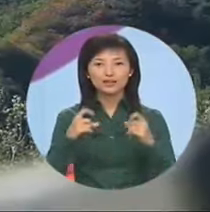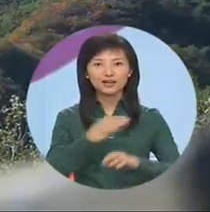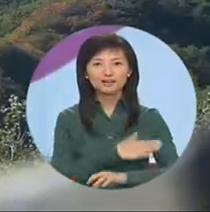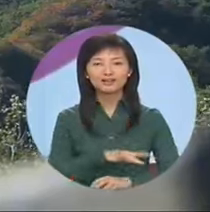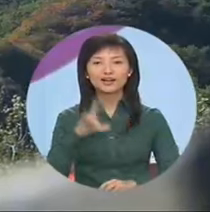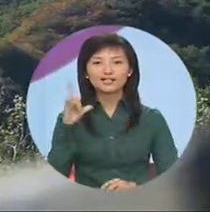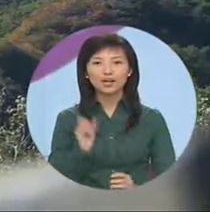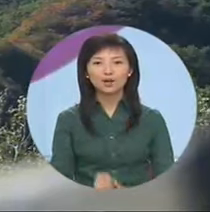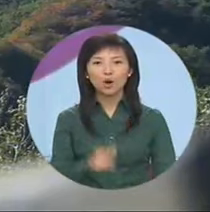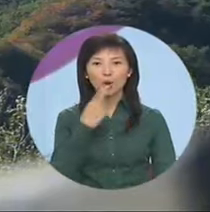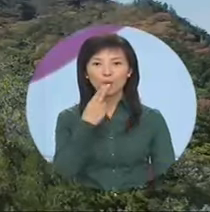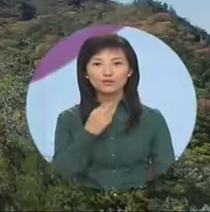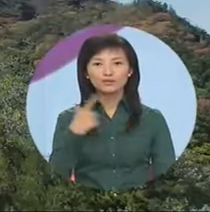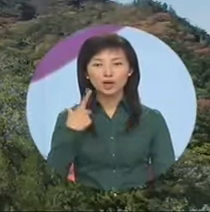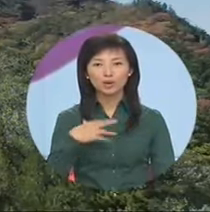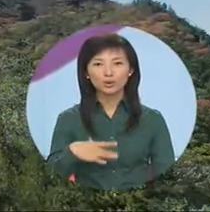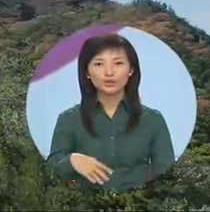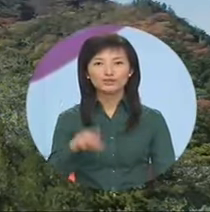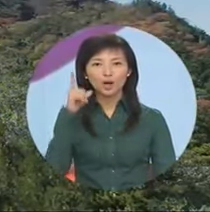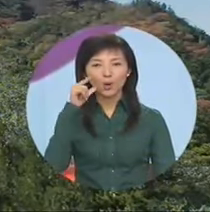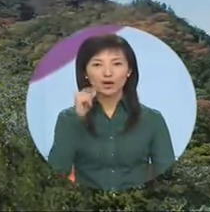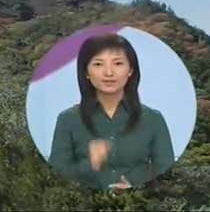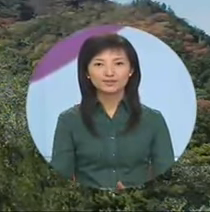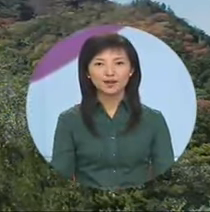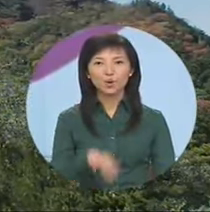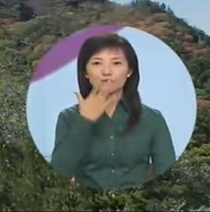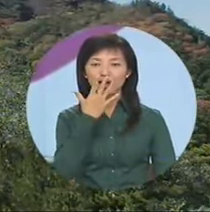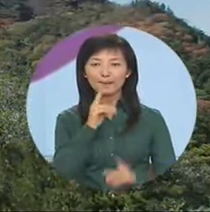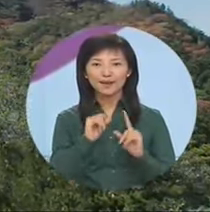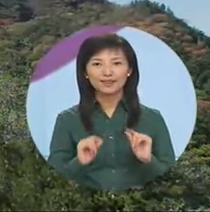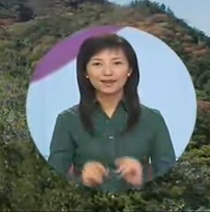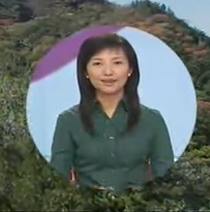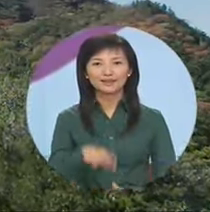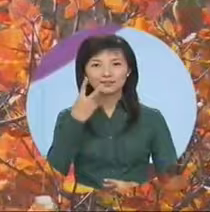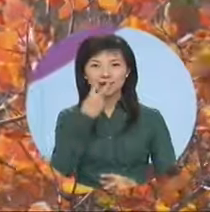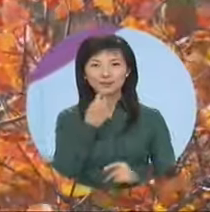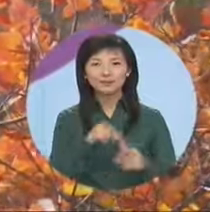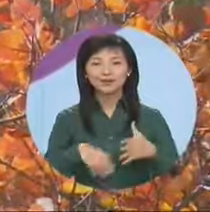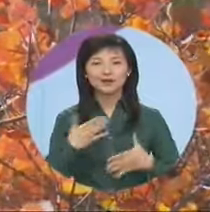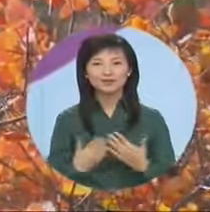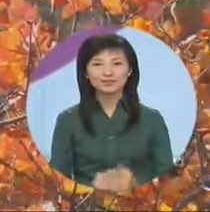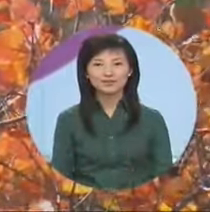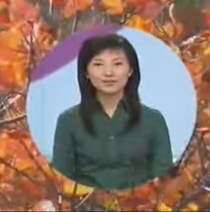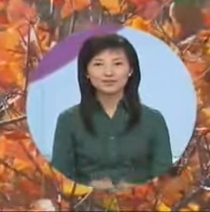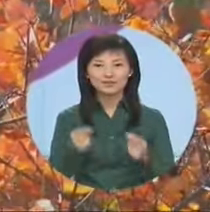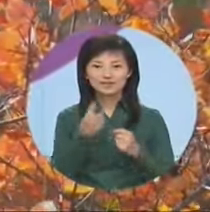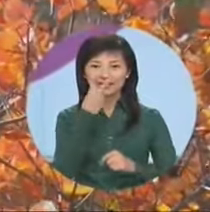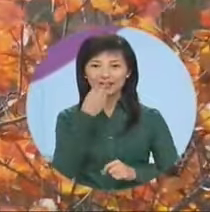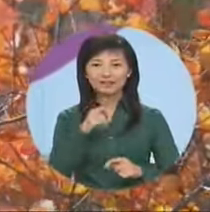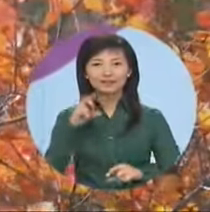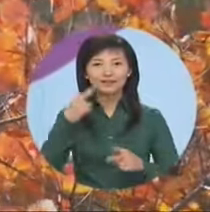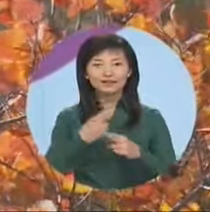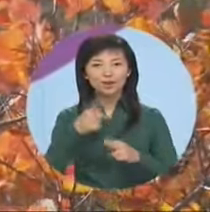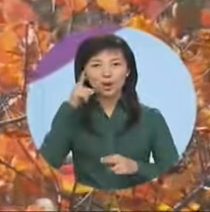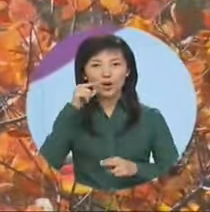山峦有红色、有绿色、有黄色，五彩斑斓，让人不由赏心悦目。近看下，金黄的